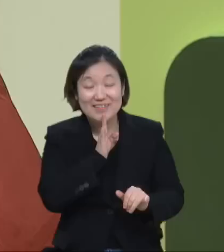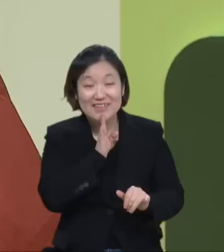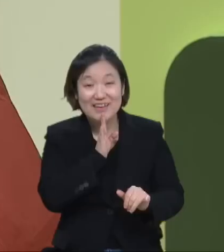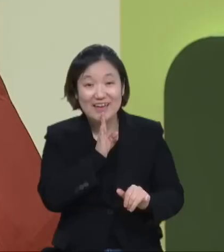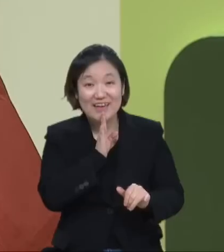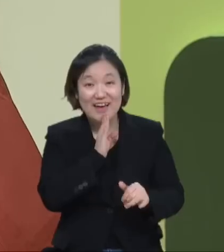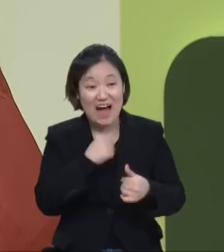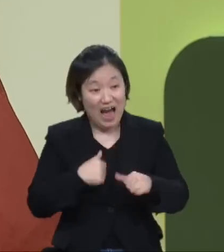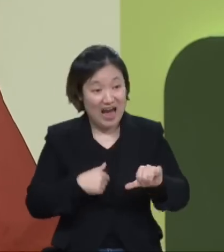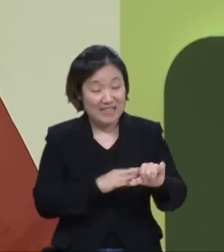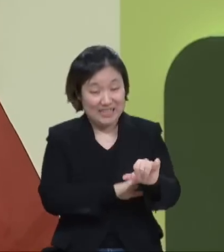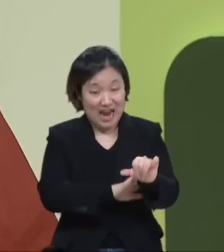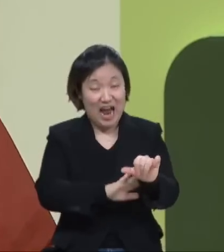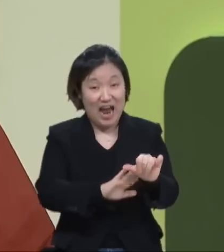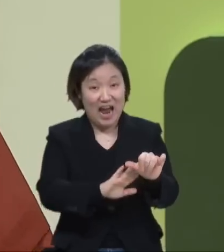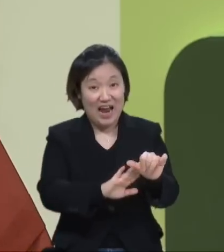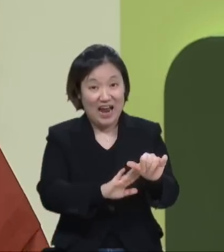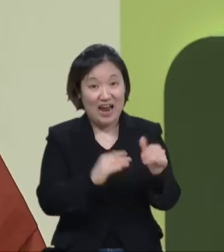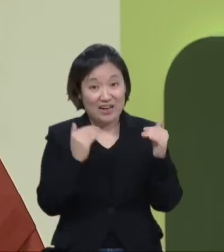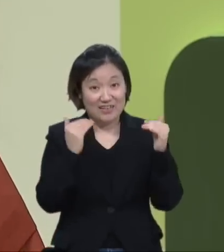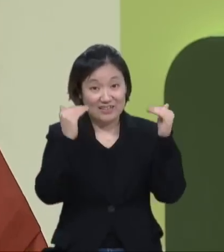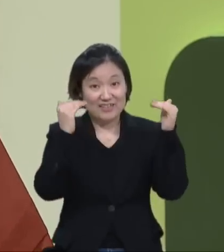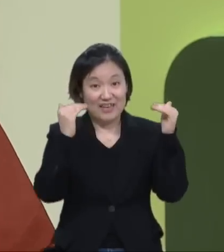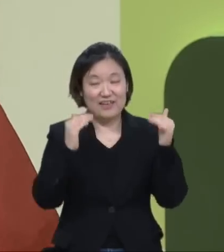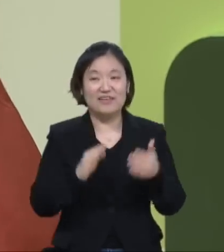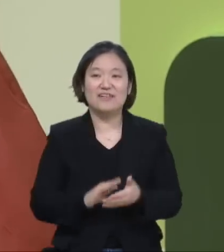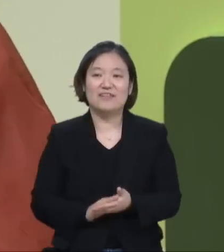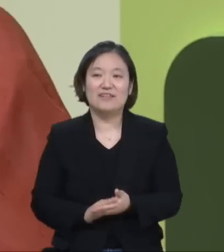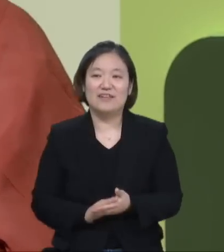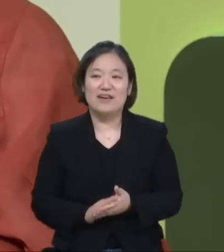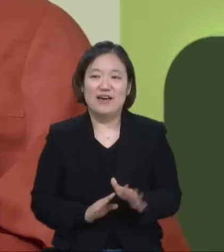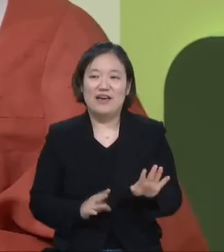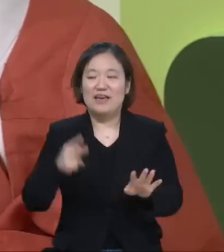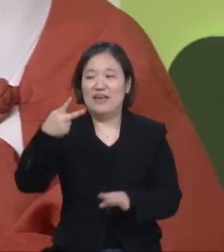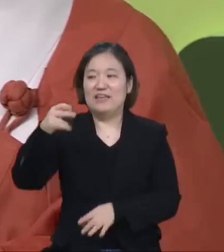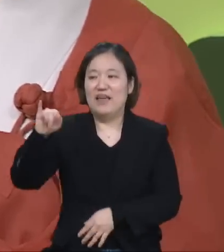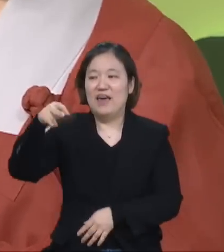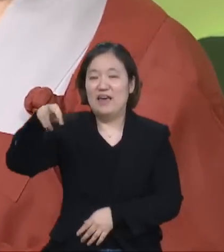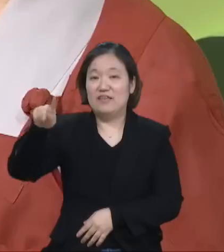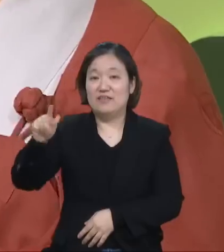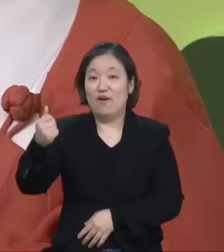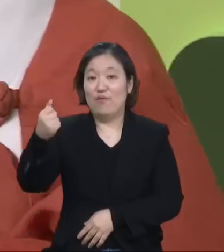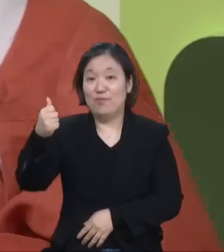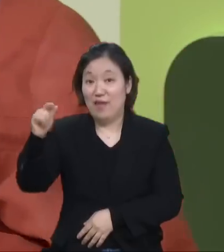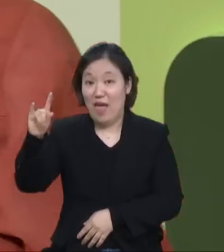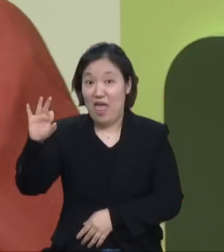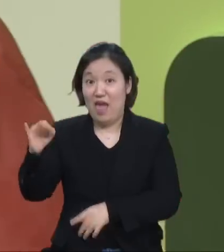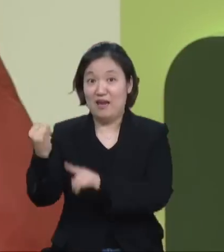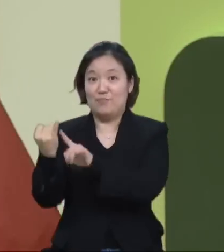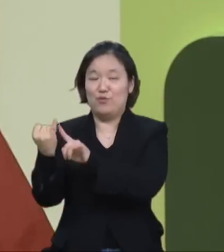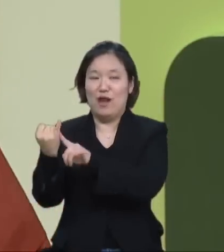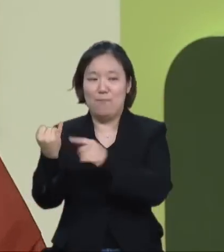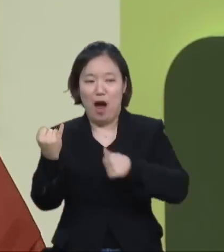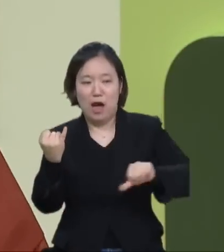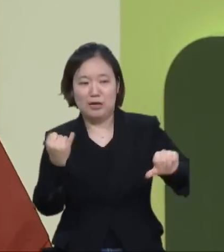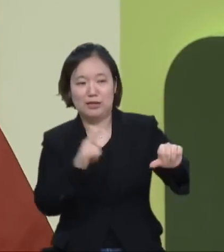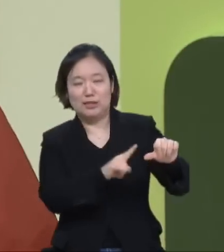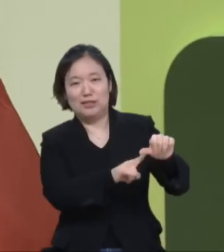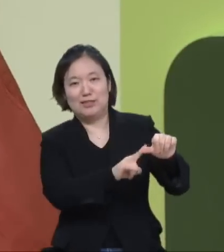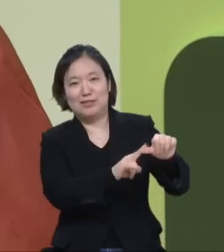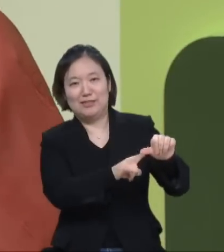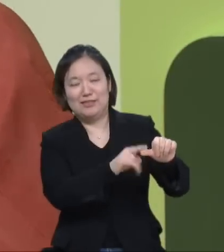잘 지은 거 같아요 정말 그런 마음으로 기도했다면 우리 대선행 보살님이 참 아들 농사 잘 지으신 것